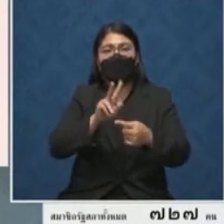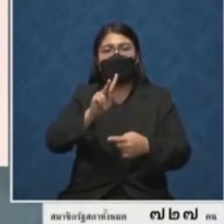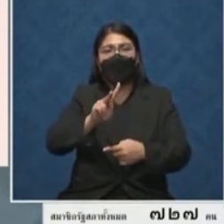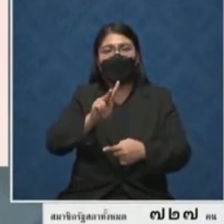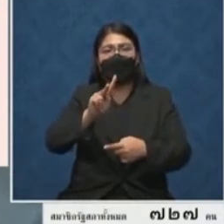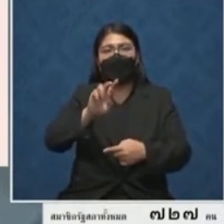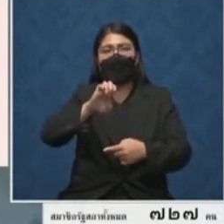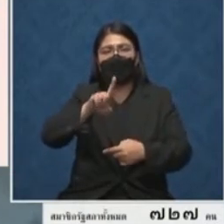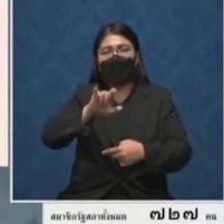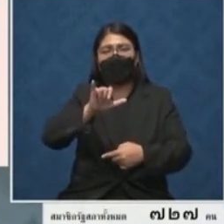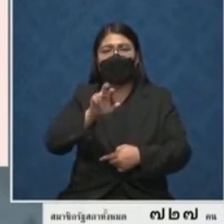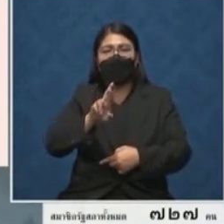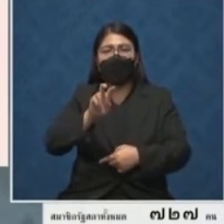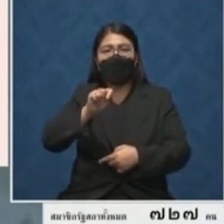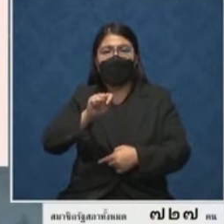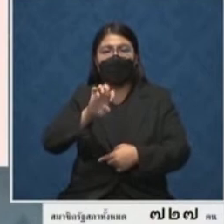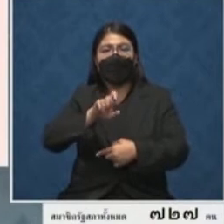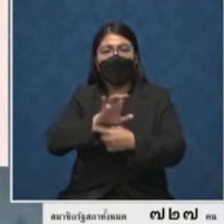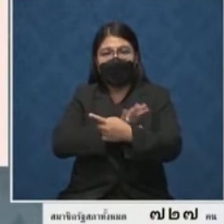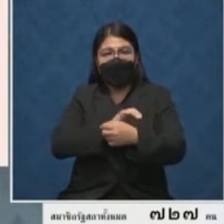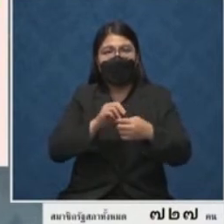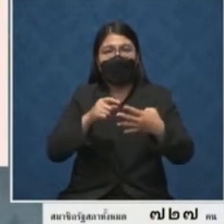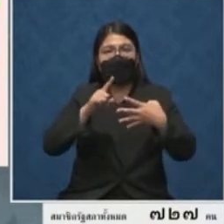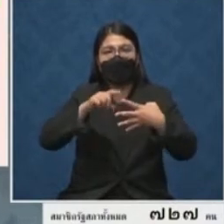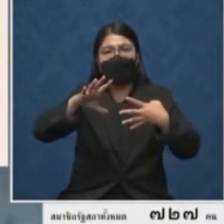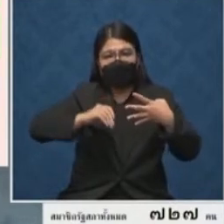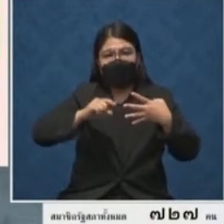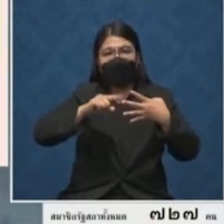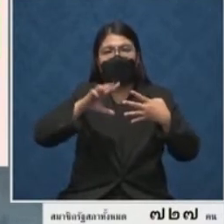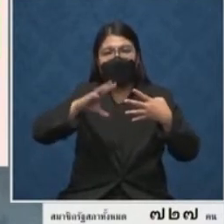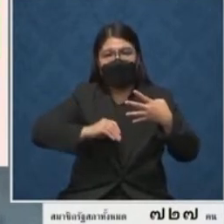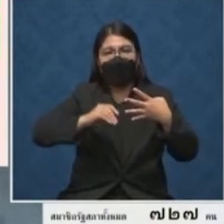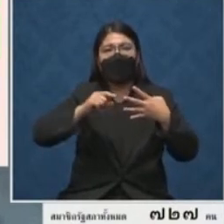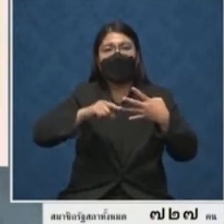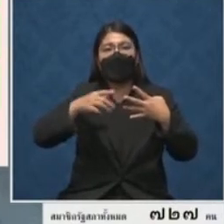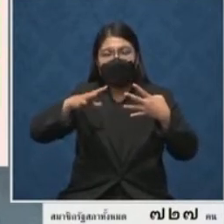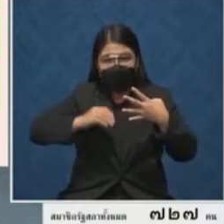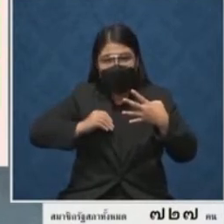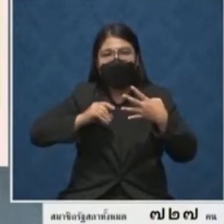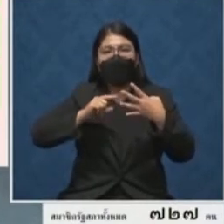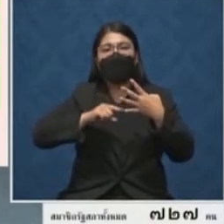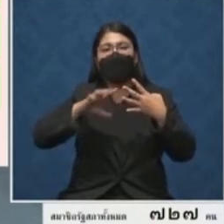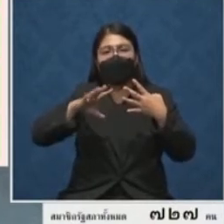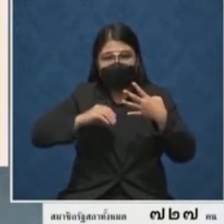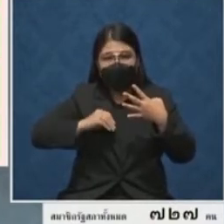อมร 1รับหลักการ2รับหลักการ3รับหลักการ4รับหลัก